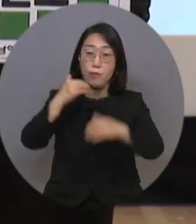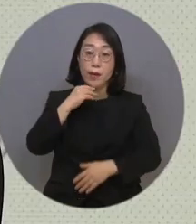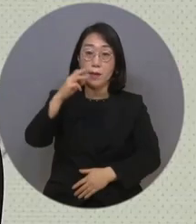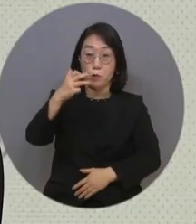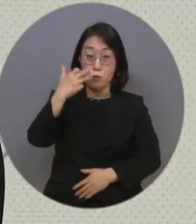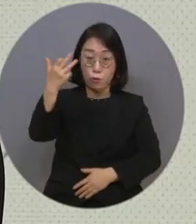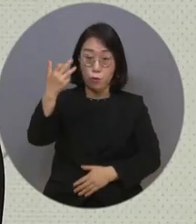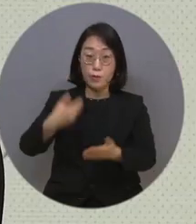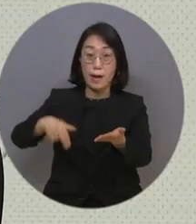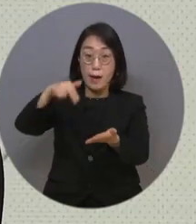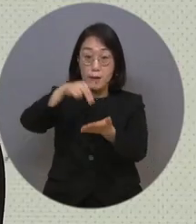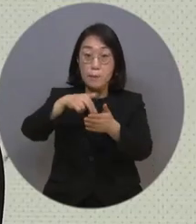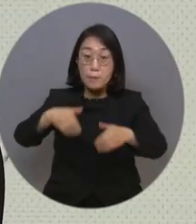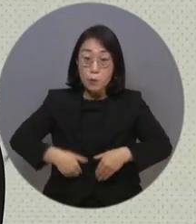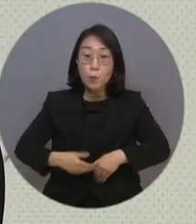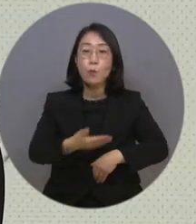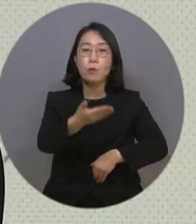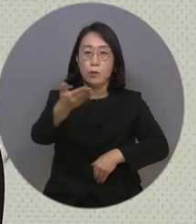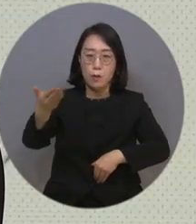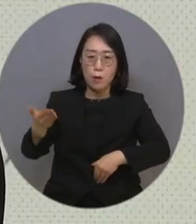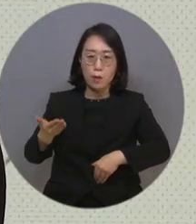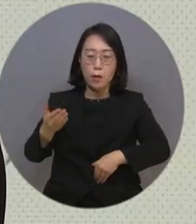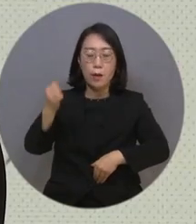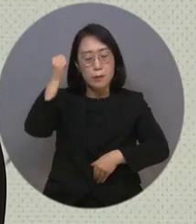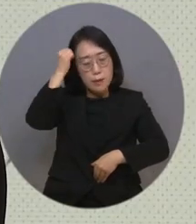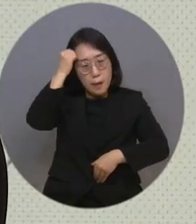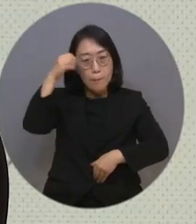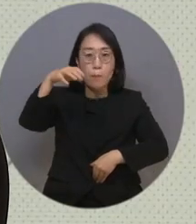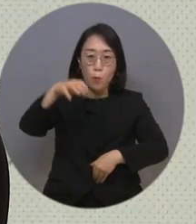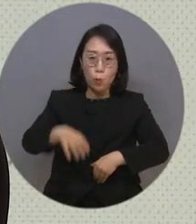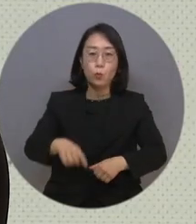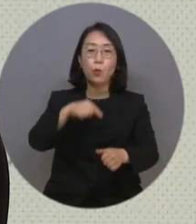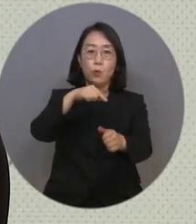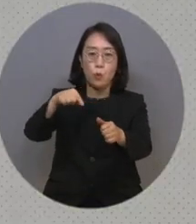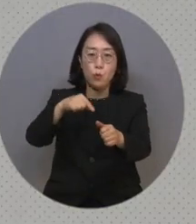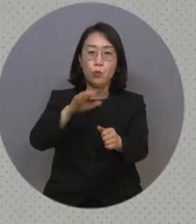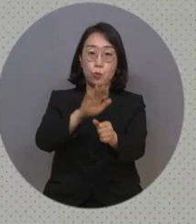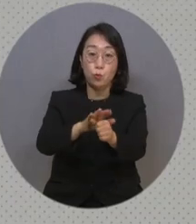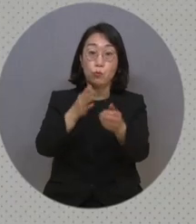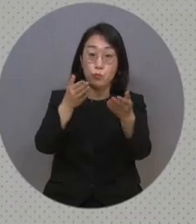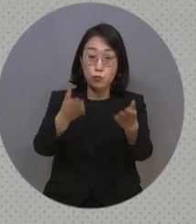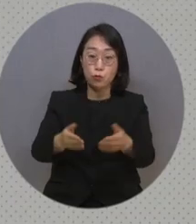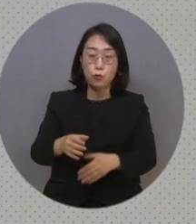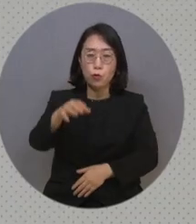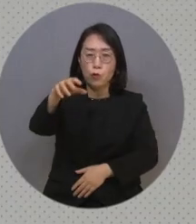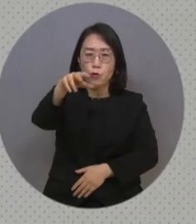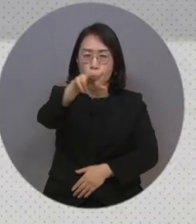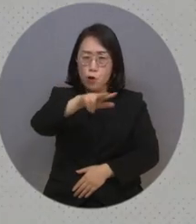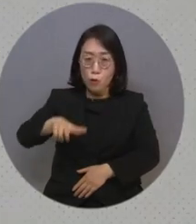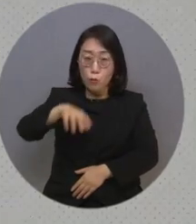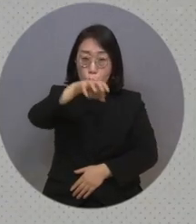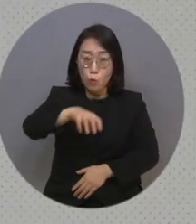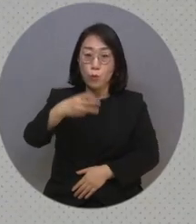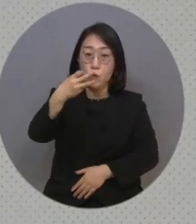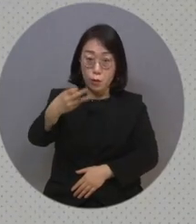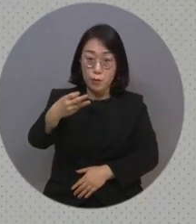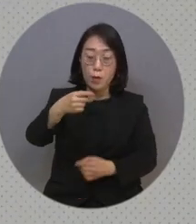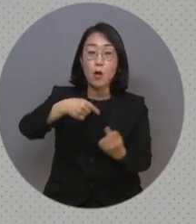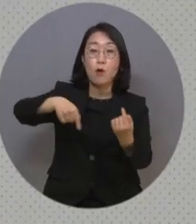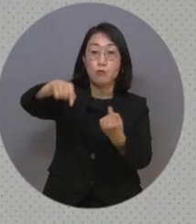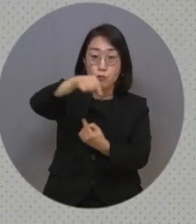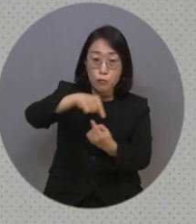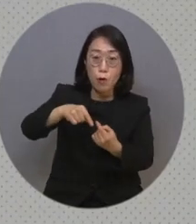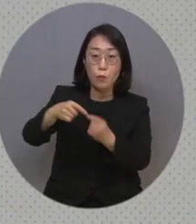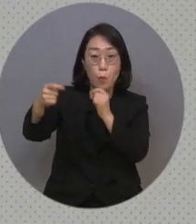자립해야 하는 청소년들에게 주거 공간과 교육 등을 제공하는 시설로 전국 13개 시도에서 문을 열었거나